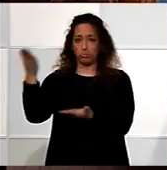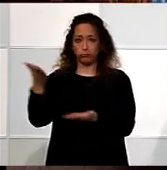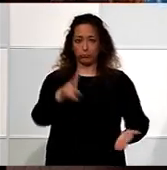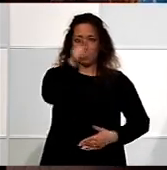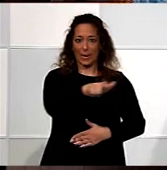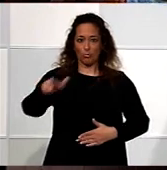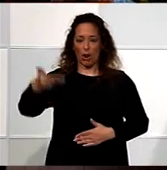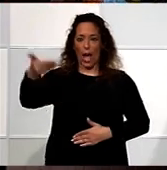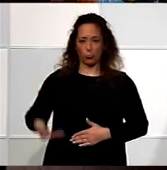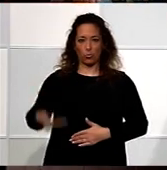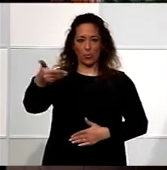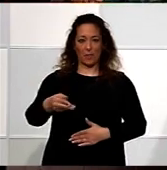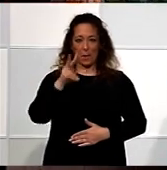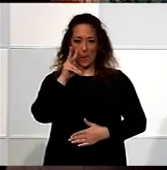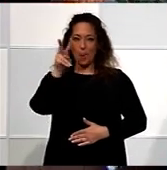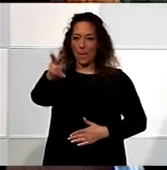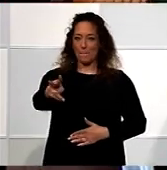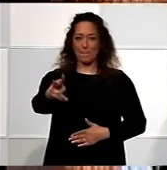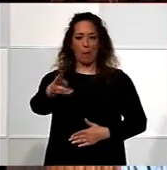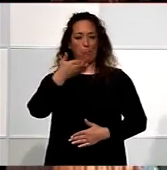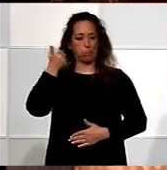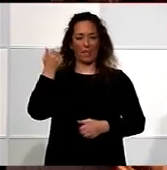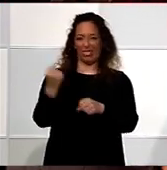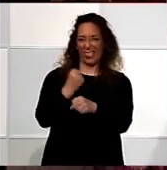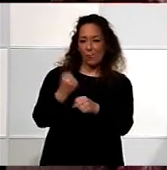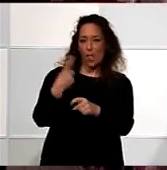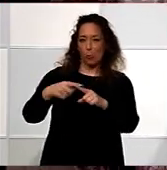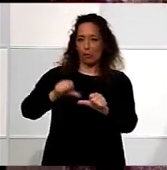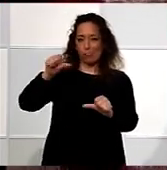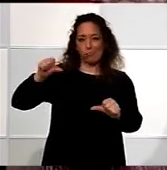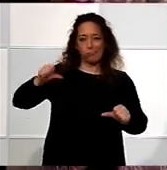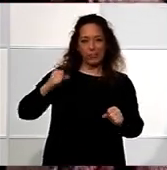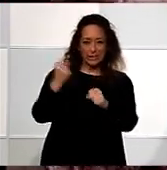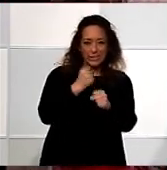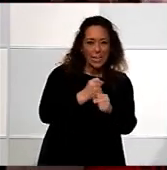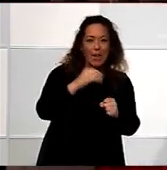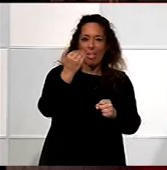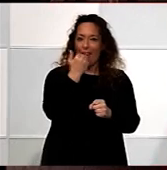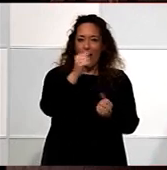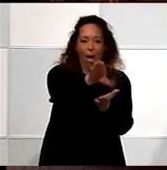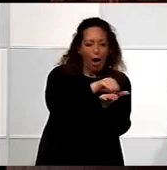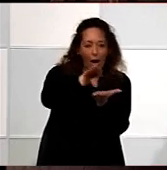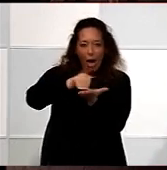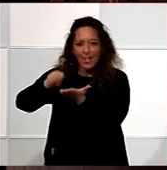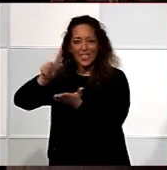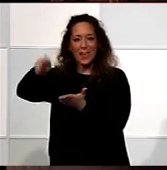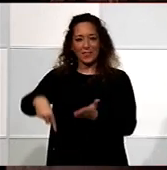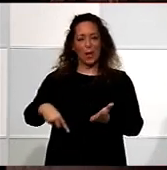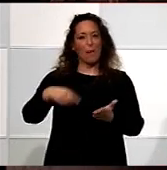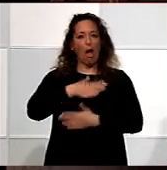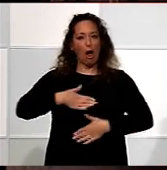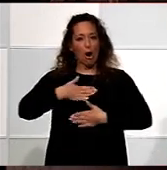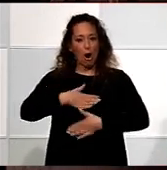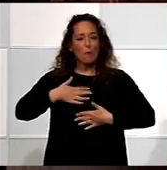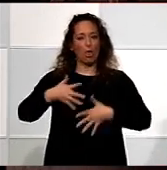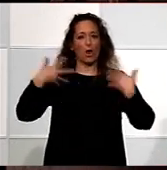doncs, el Patxa satisfet per la feina feta aquests dies recollint les cartes dels nens i nenes i, com no, satisfet per retrobar-se amb els tres Reis